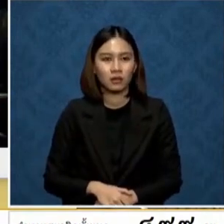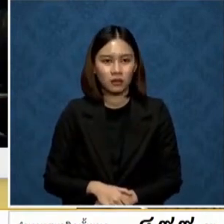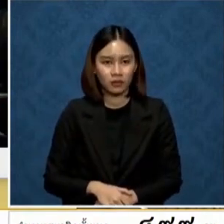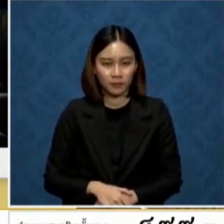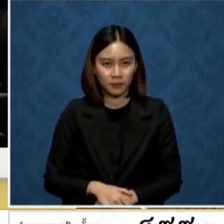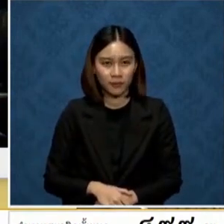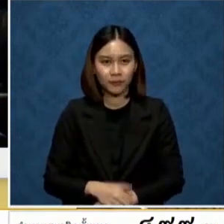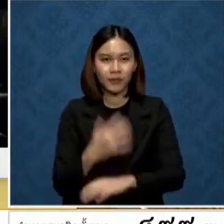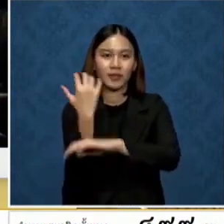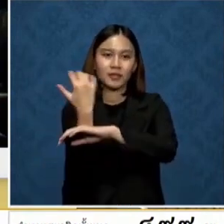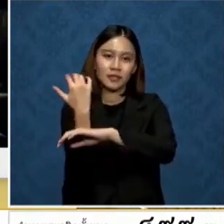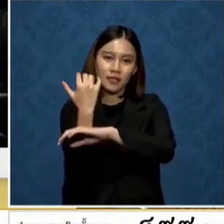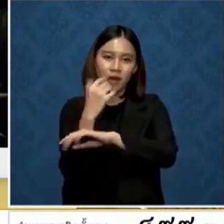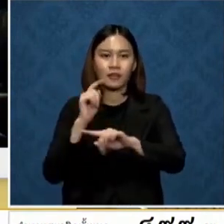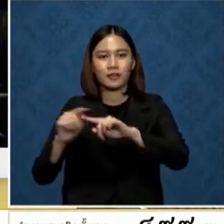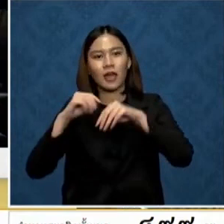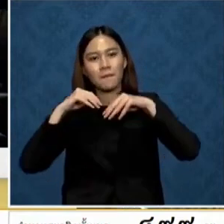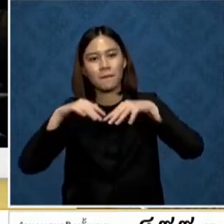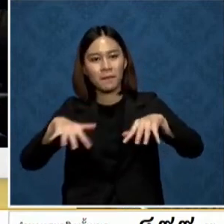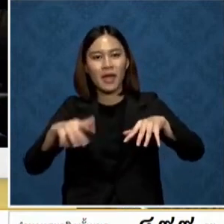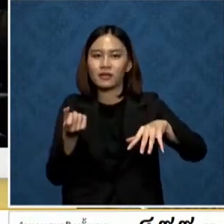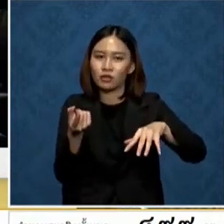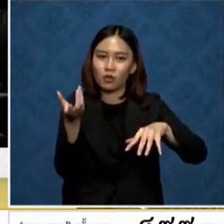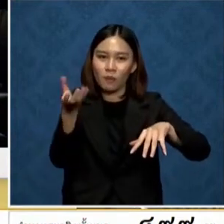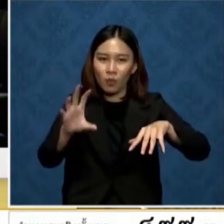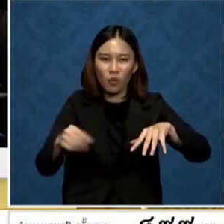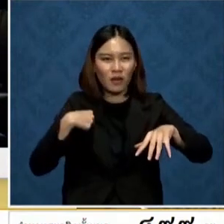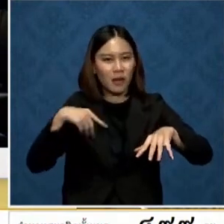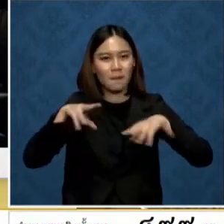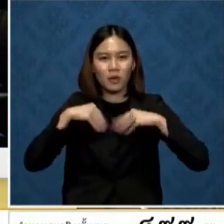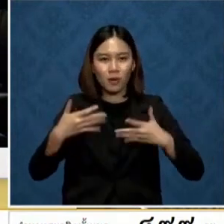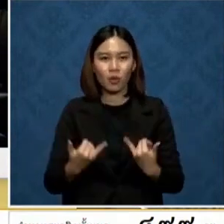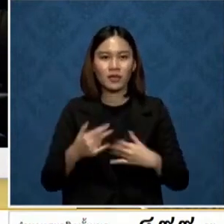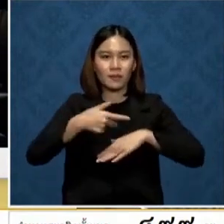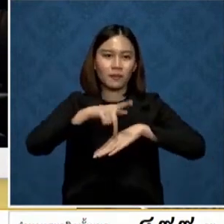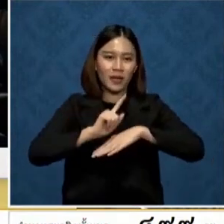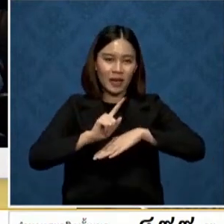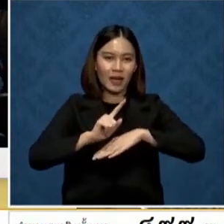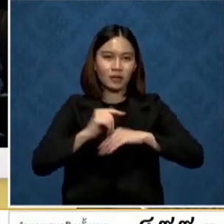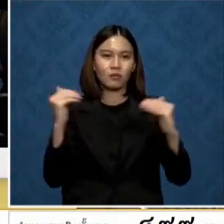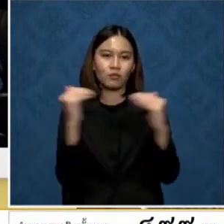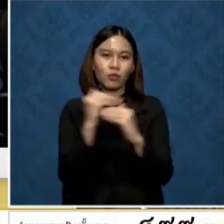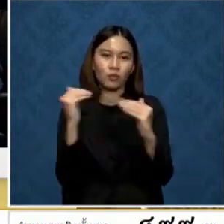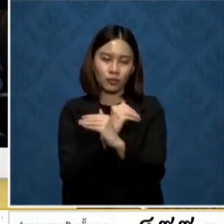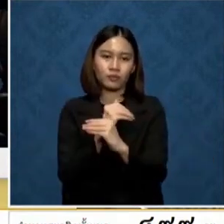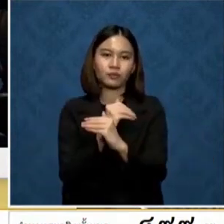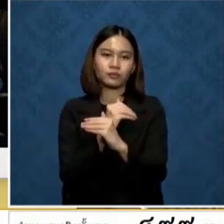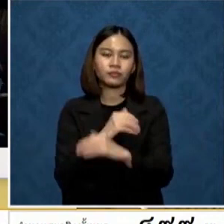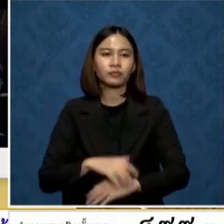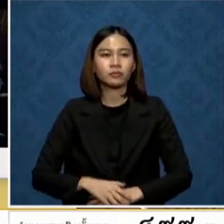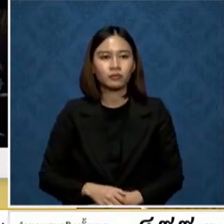สื่อถ่ายทอดไปนี่ไอ้นี่ผมไม่เห็นด้วยท่านประธานวันนี้ผมนั่งเป็นประธานกรรมาธิการคมนาคมนะ